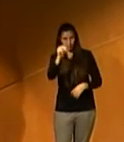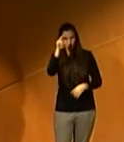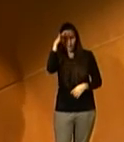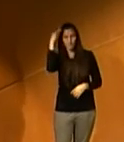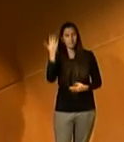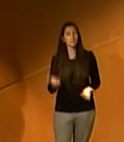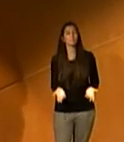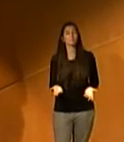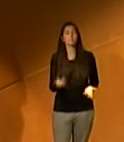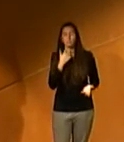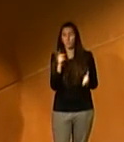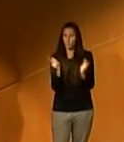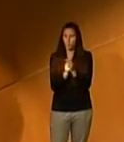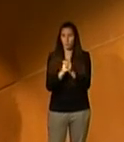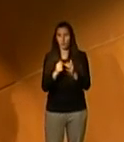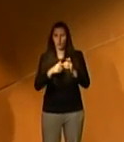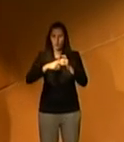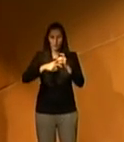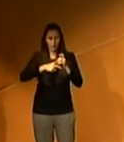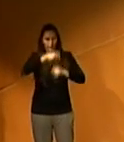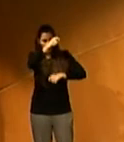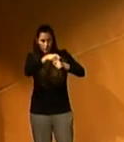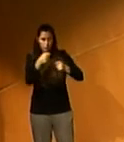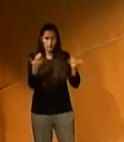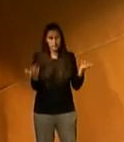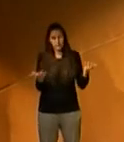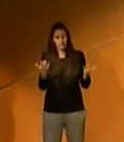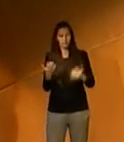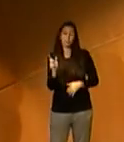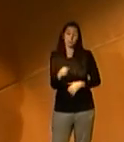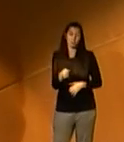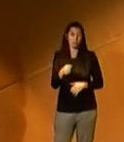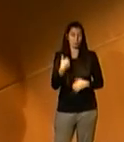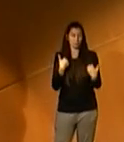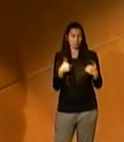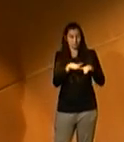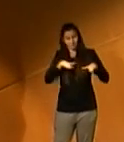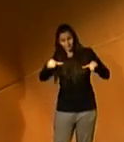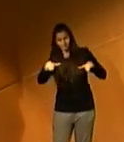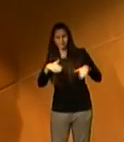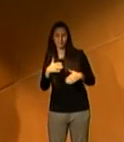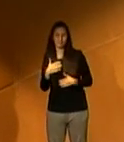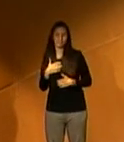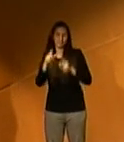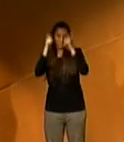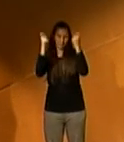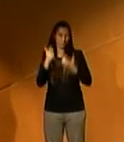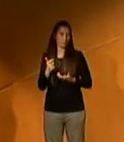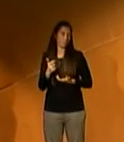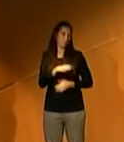des évaluations. Voilà, on essaie de trouver des solutions puisque je suis aussi professeure ressource.